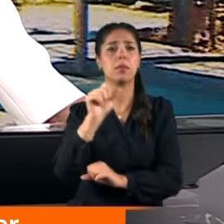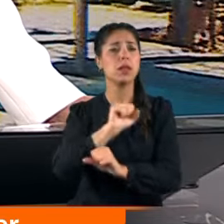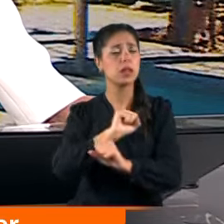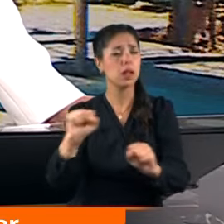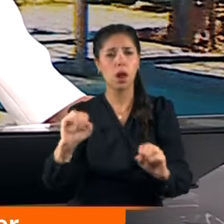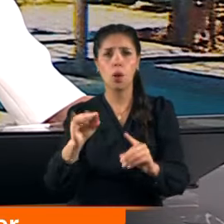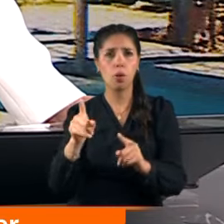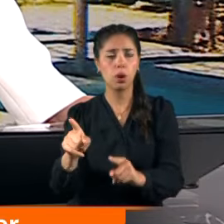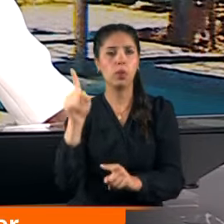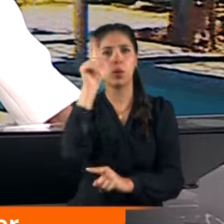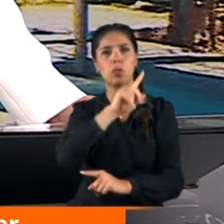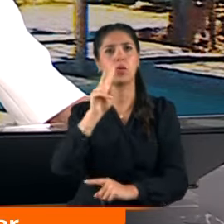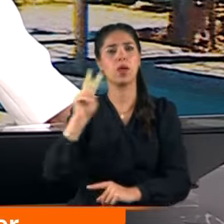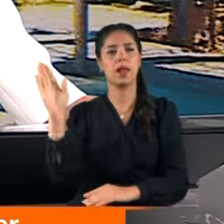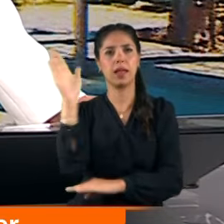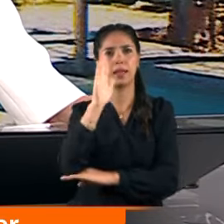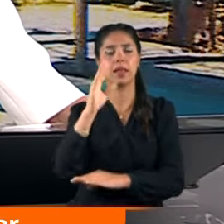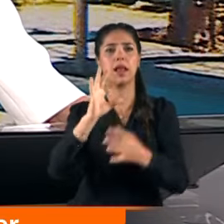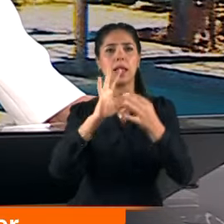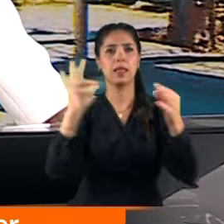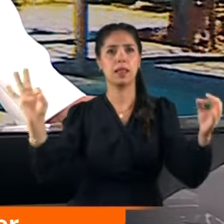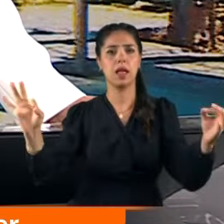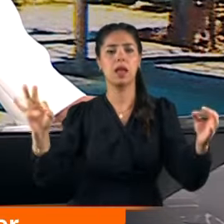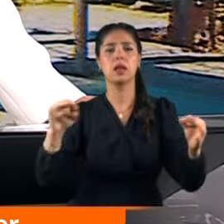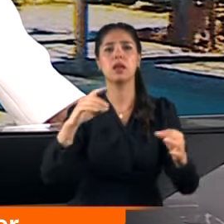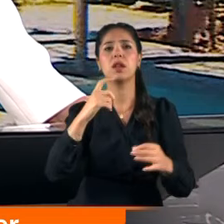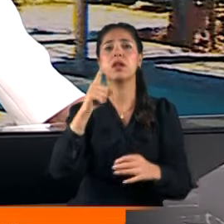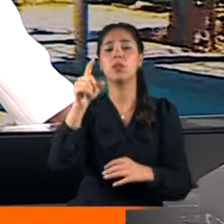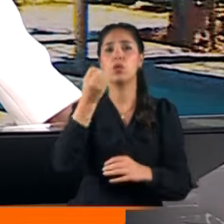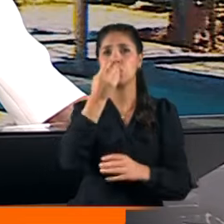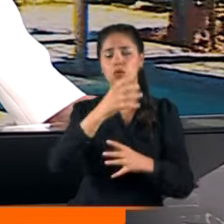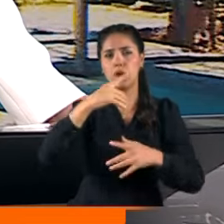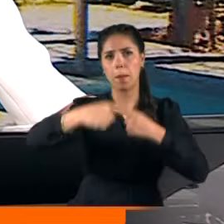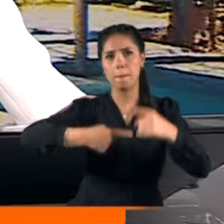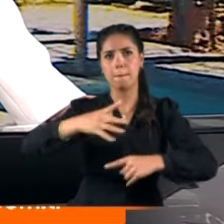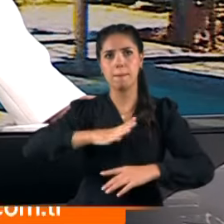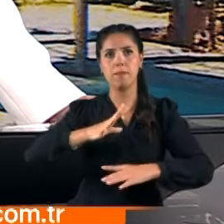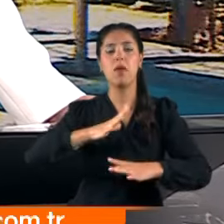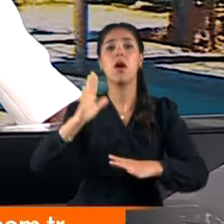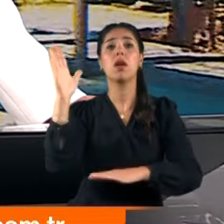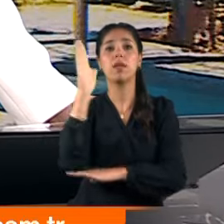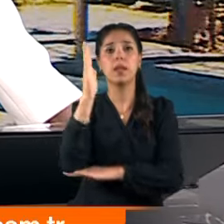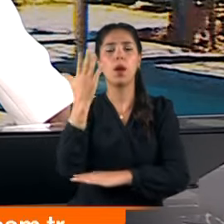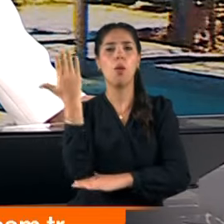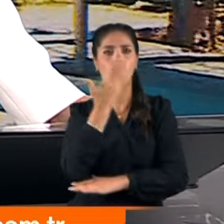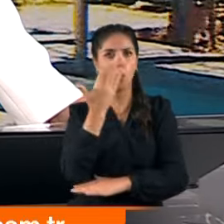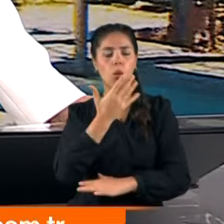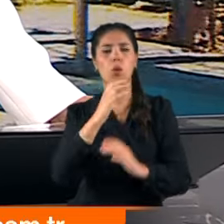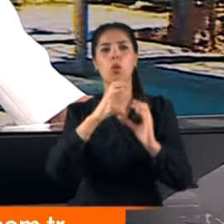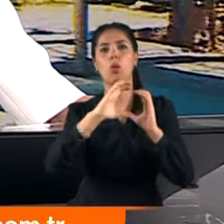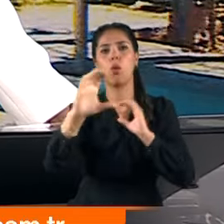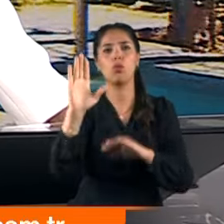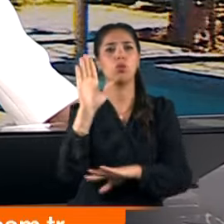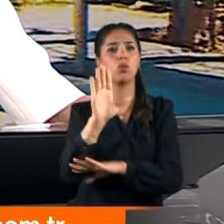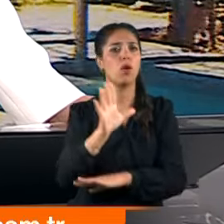facia yaşanabilir. Çünkü elektrik direkleri ve tellerini sarmaşık kaplamış durumda. Üstelik direğin çevresinde hem okul hem de otobüs